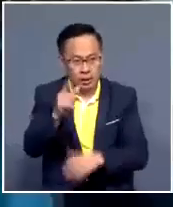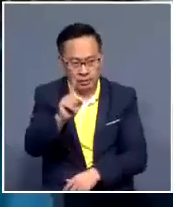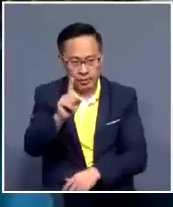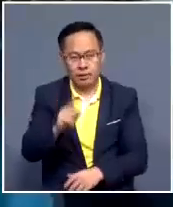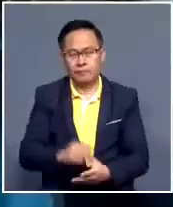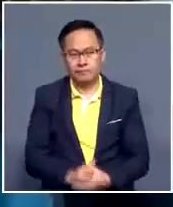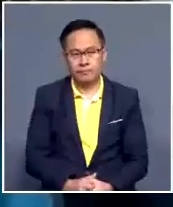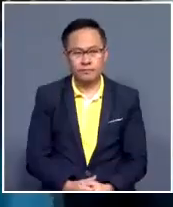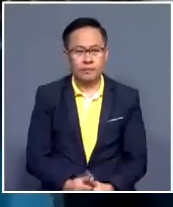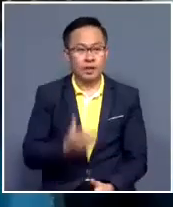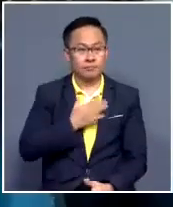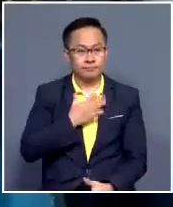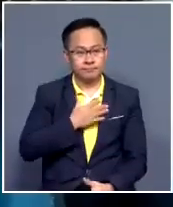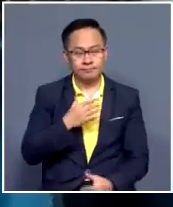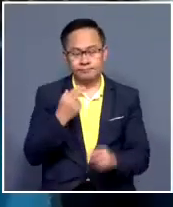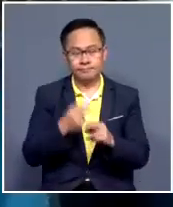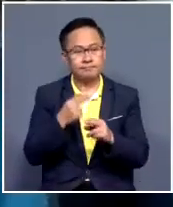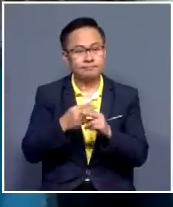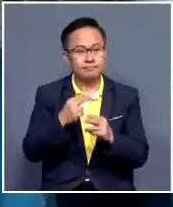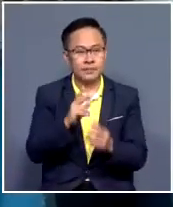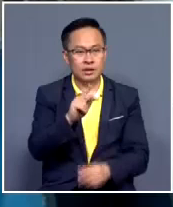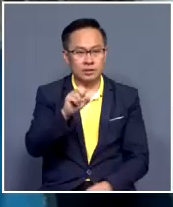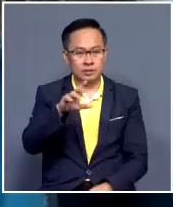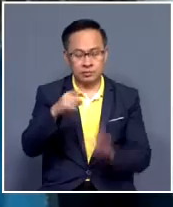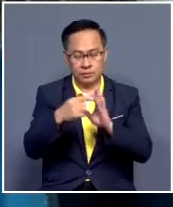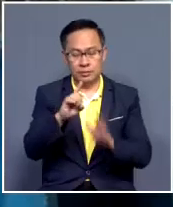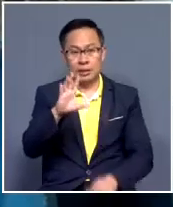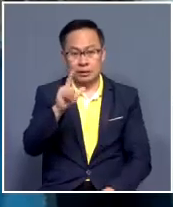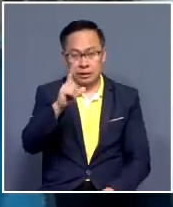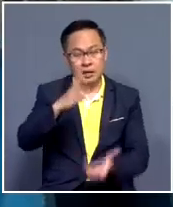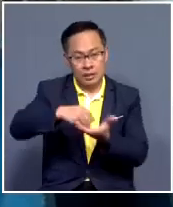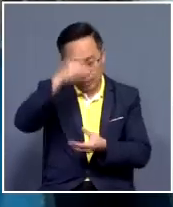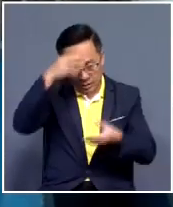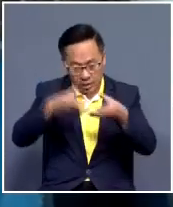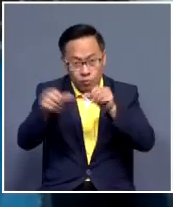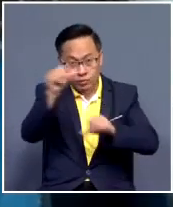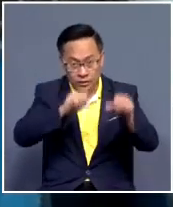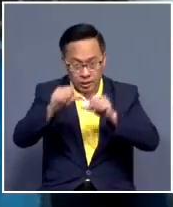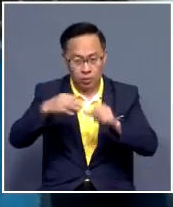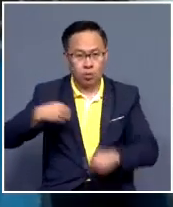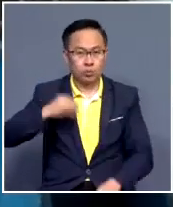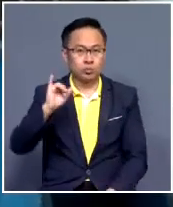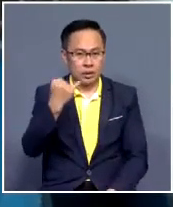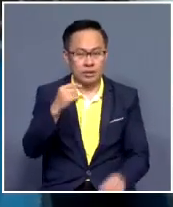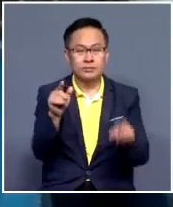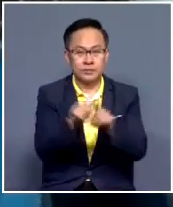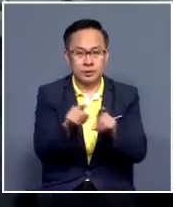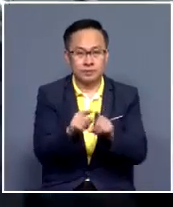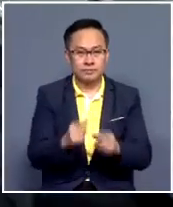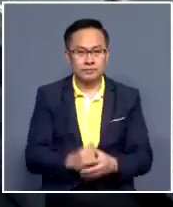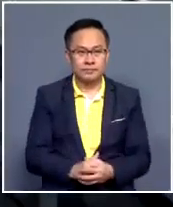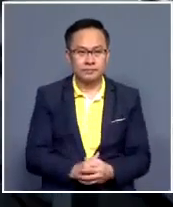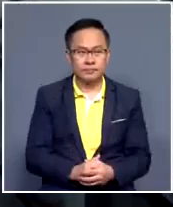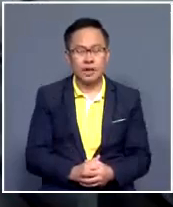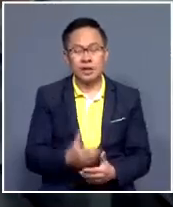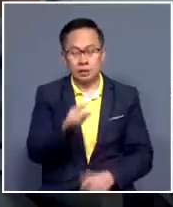ชครับผมปัจจุบันนี้ศึกษาอยู่ชั้นปริญญาโทครับคณะวิทยาศาสตร์ปิโตรเคมีและวิทยาศาสตร์โพลิเมอร์ครับจากจุฬาลงกรณ์มหาวิทยาลัยครับ